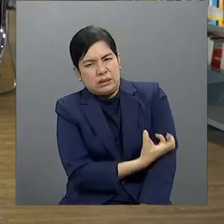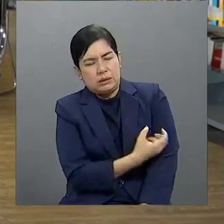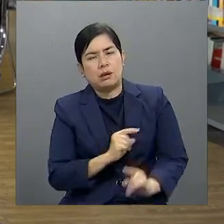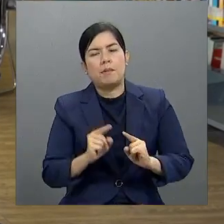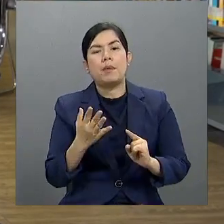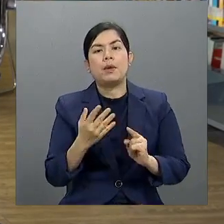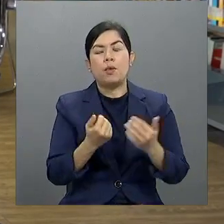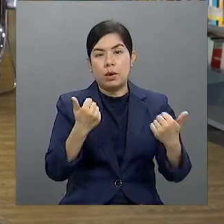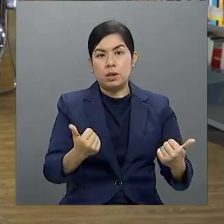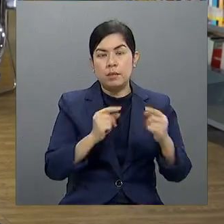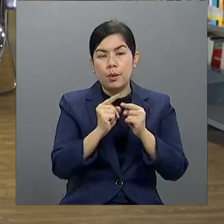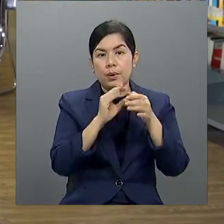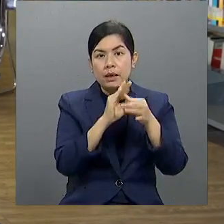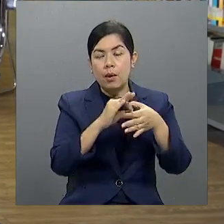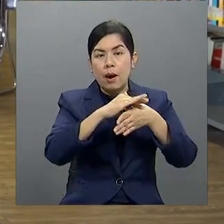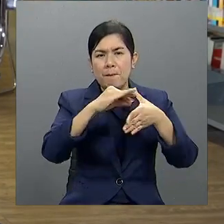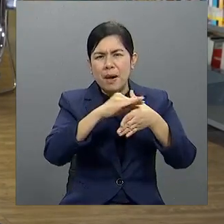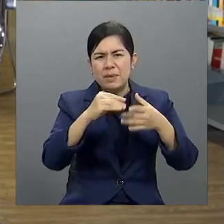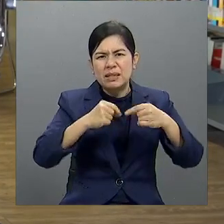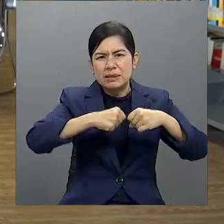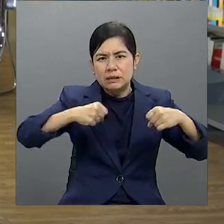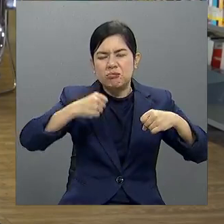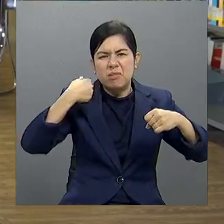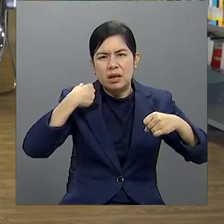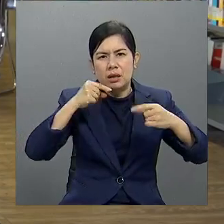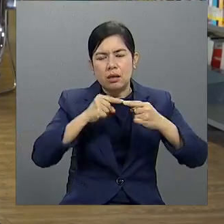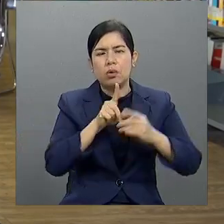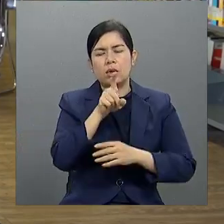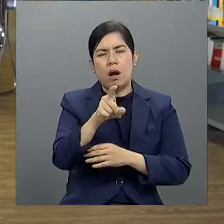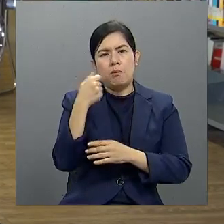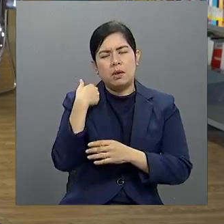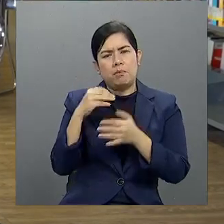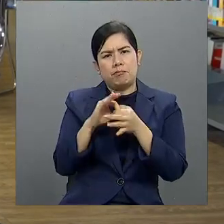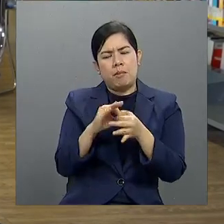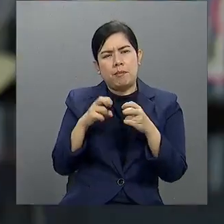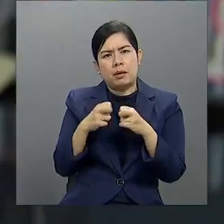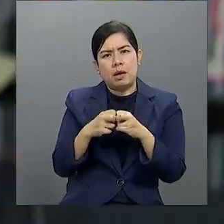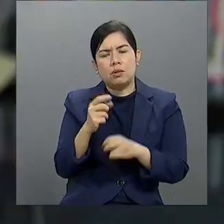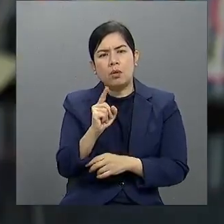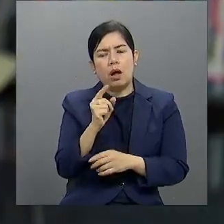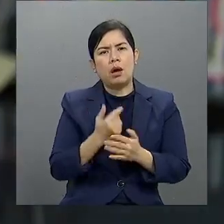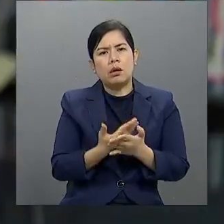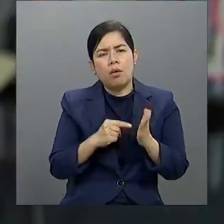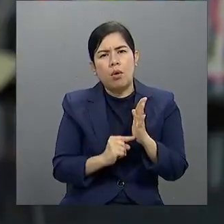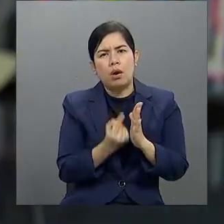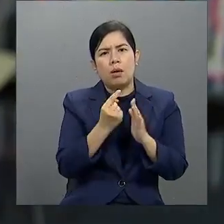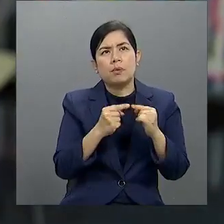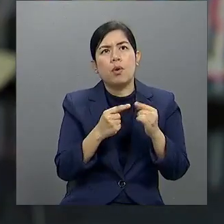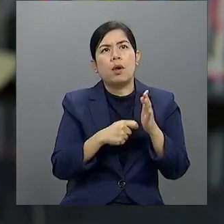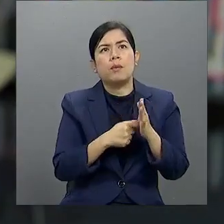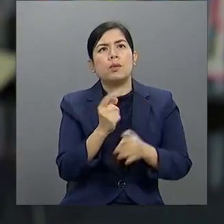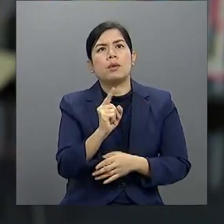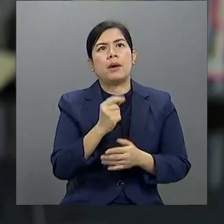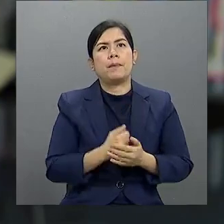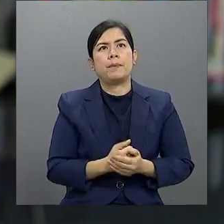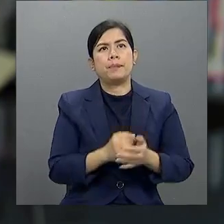ดตึงครับหมออยากให้คุณหมอขยายความหน่อยไอ้กล้ามเนื้อยึดตึงนั้นเนี่ยคืออะไรแล้วมันเกิดจากอะไรได้บ้างครับ ก็กล้ามเนื้อยึดตึงนะคะหรือชื่อภาษา